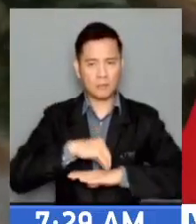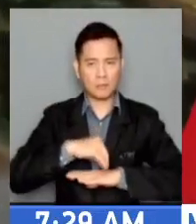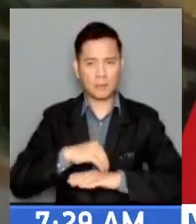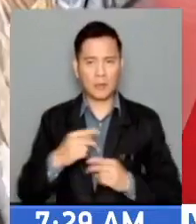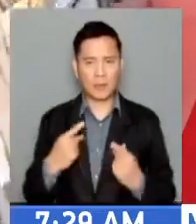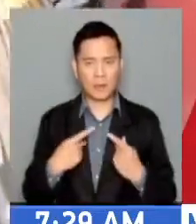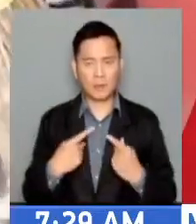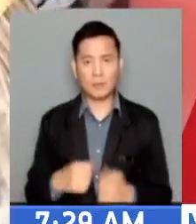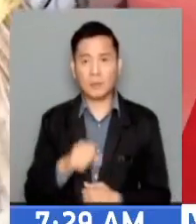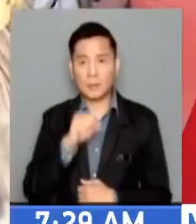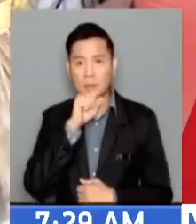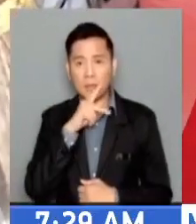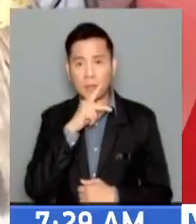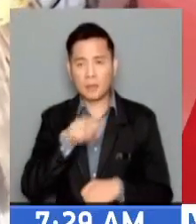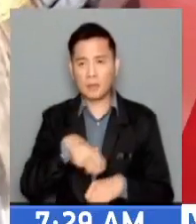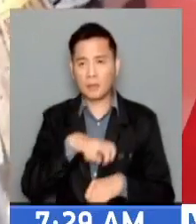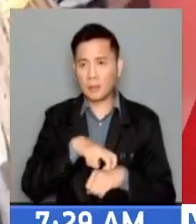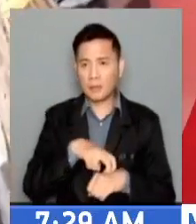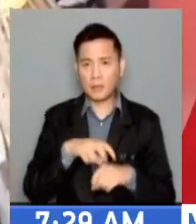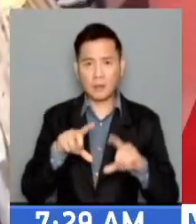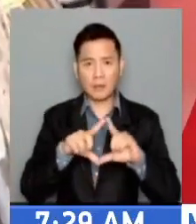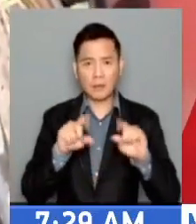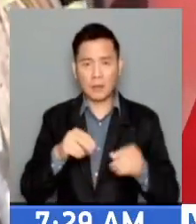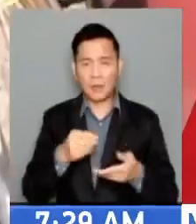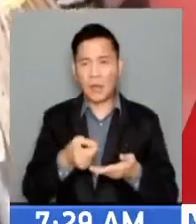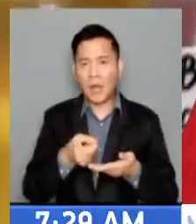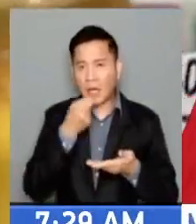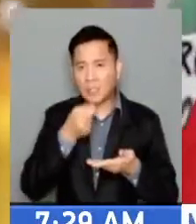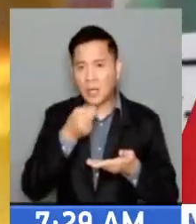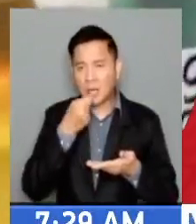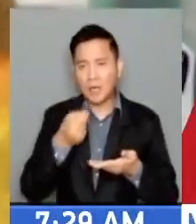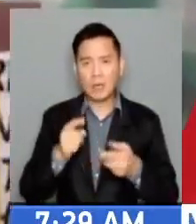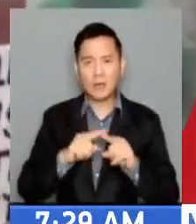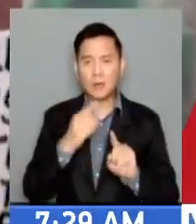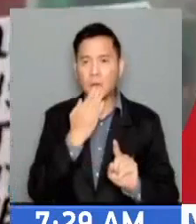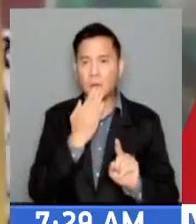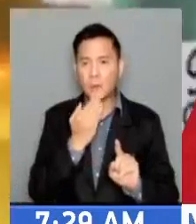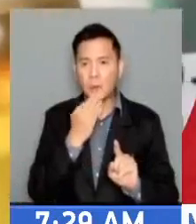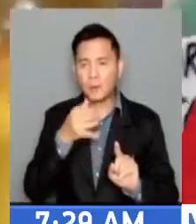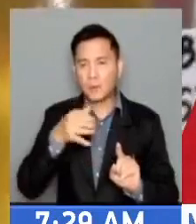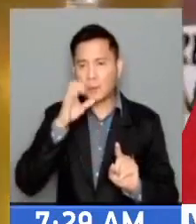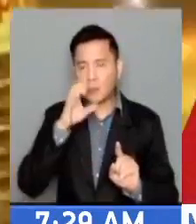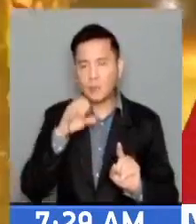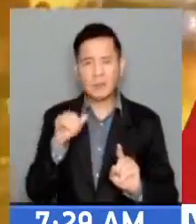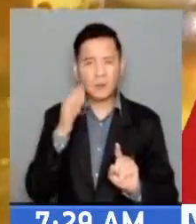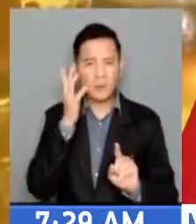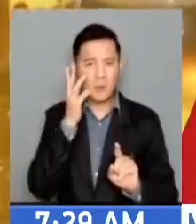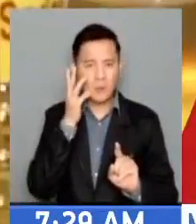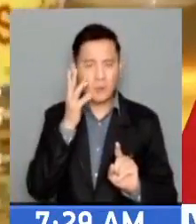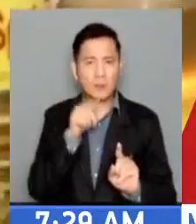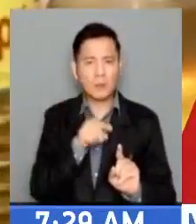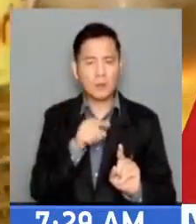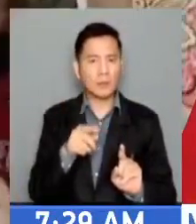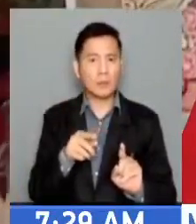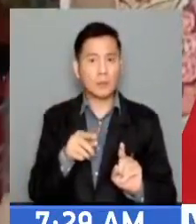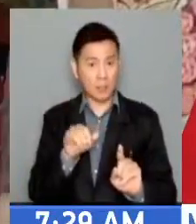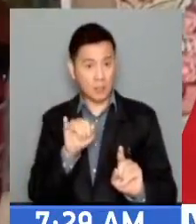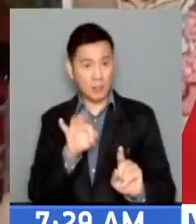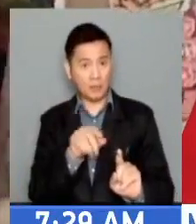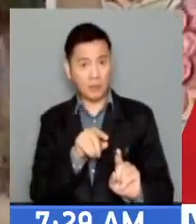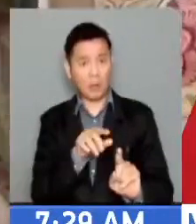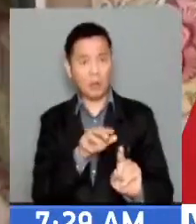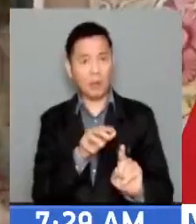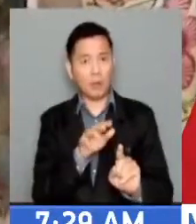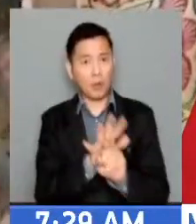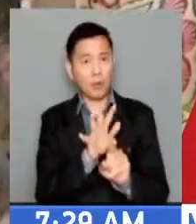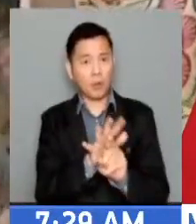chicheria, maging ang mga sweetened beverages gaya ng soft drinks. Kung sakali man daw na mas taasan ang buwis na ipapataw sa mga ito tulad ng panukala